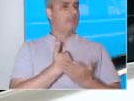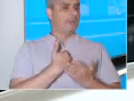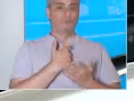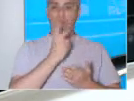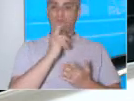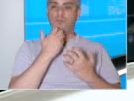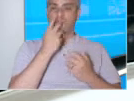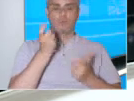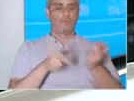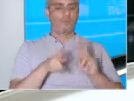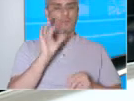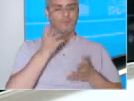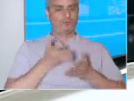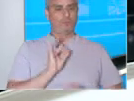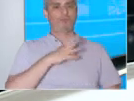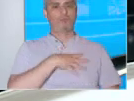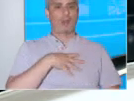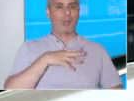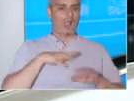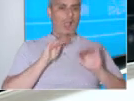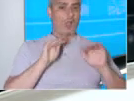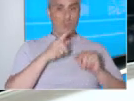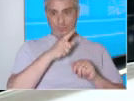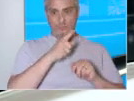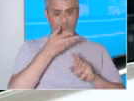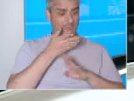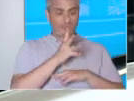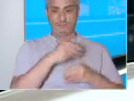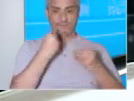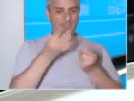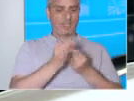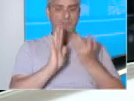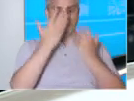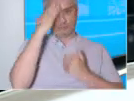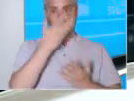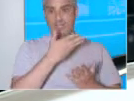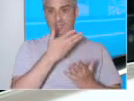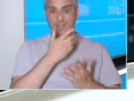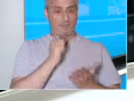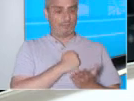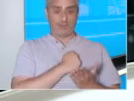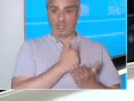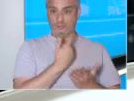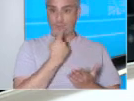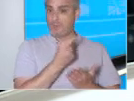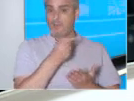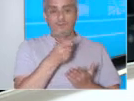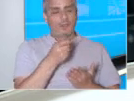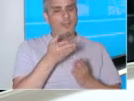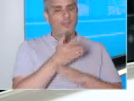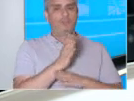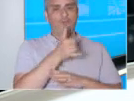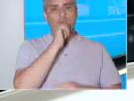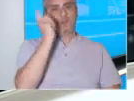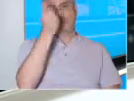הסיפור של מות בני אהרון הוא סיפור מפליא. נכנסים בהקריבם אש זרה, המדרש, חז"ל אומרים שהם בעצם נכנסו